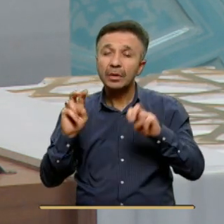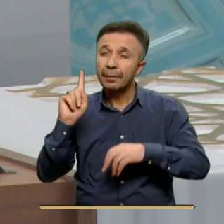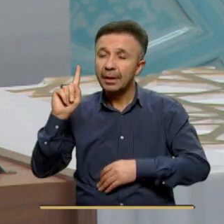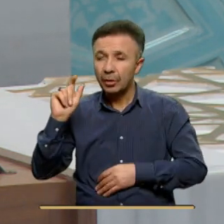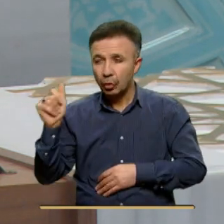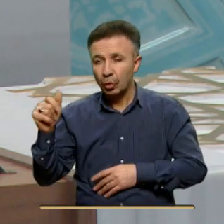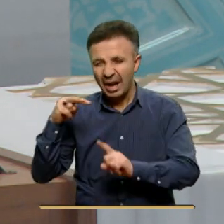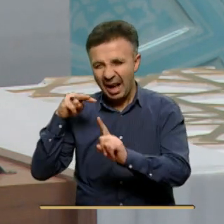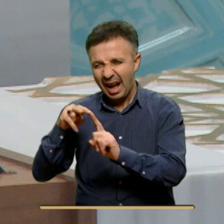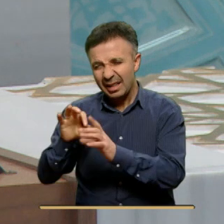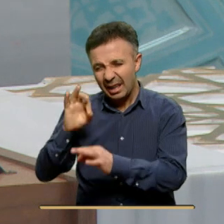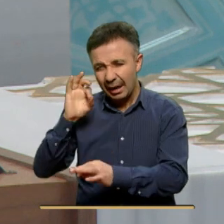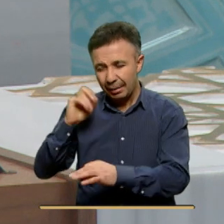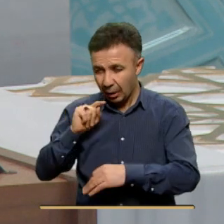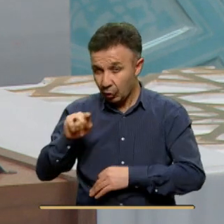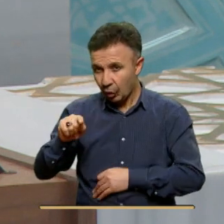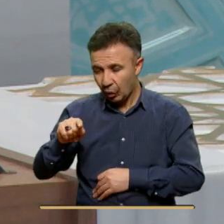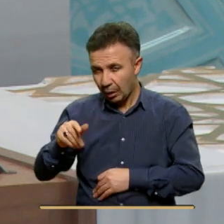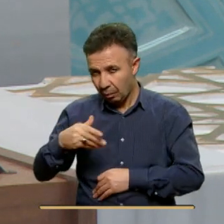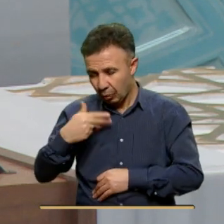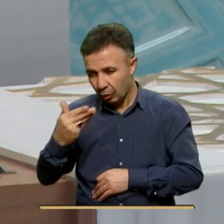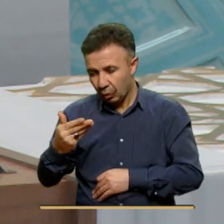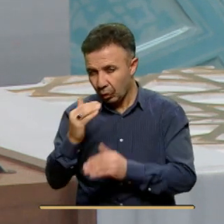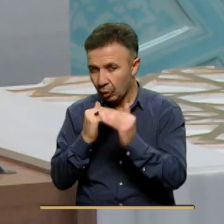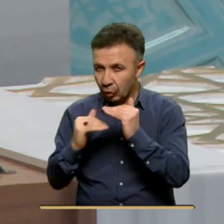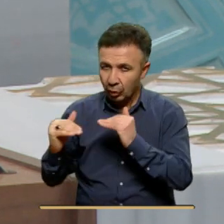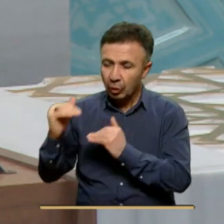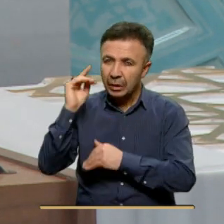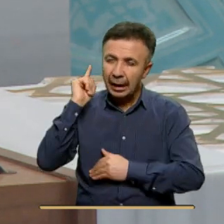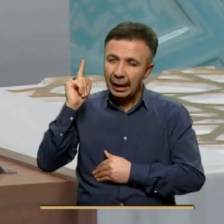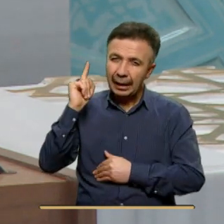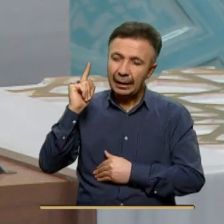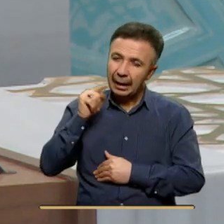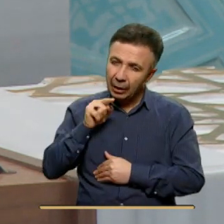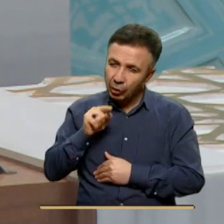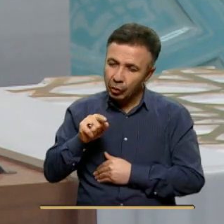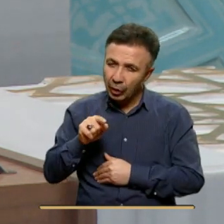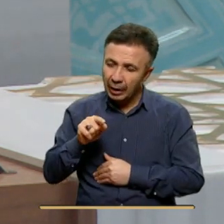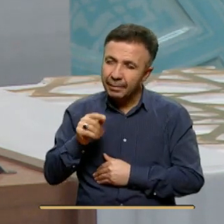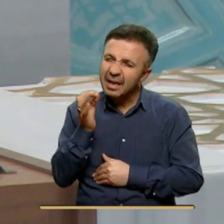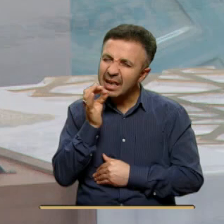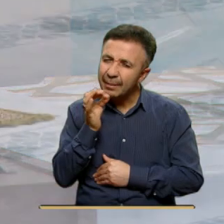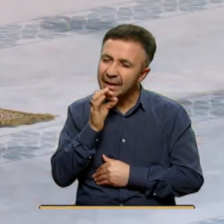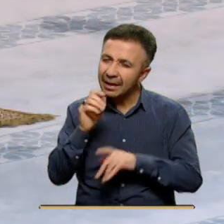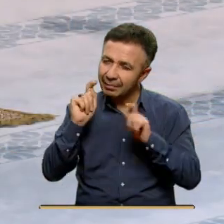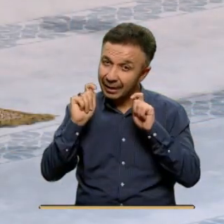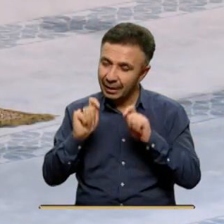ashabına buyurdu ki, Yüce Allah Celle Celaluhu şöyle bir benzetme yapıyor.